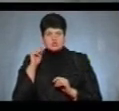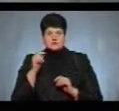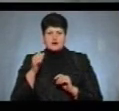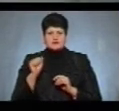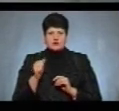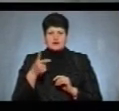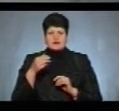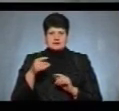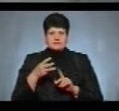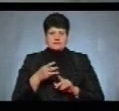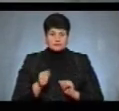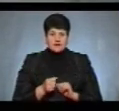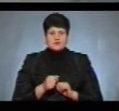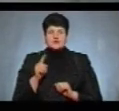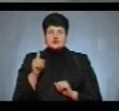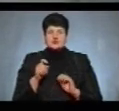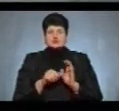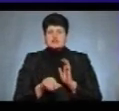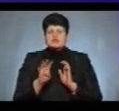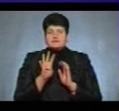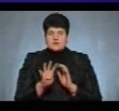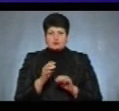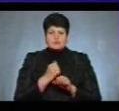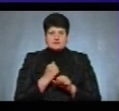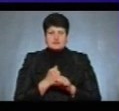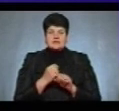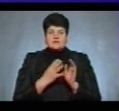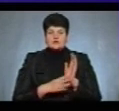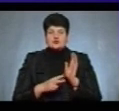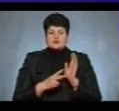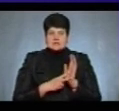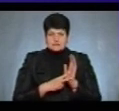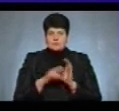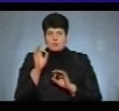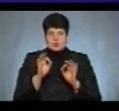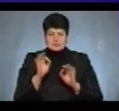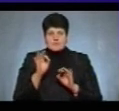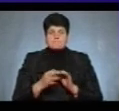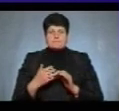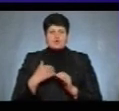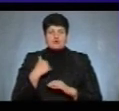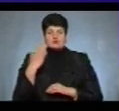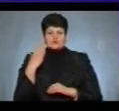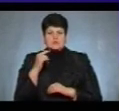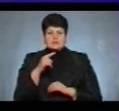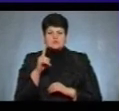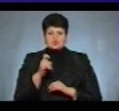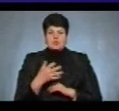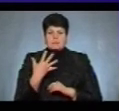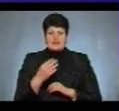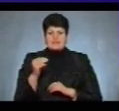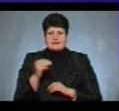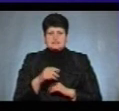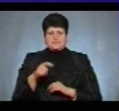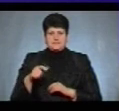Гриценко. У 164-му на цю годину опрацювали 97% бюлетенів, проголосували там понад 105 тисяч осіб.